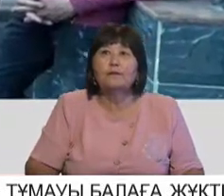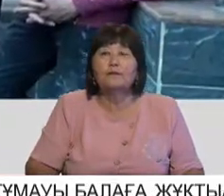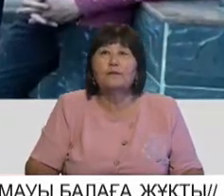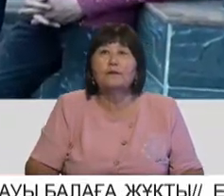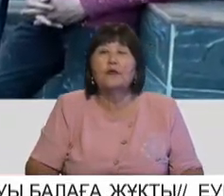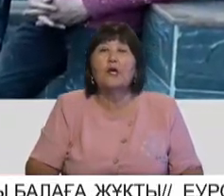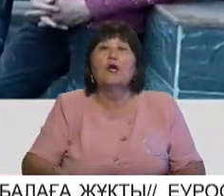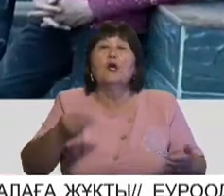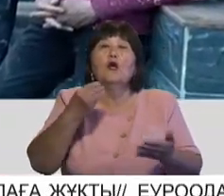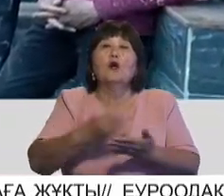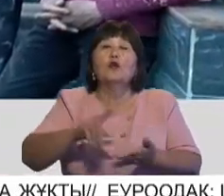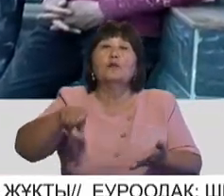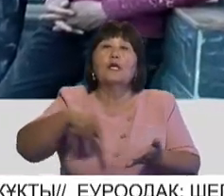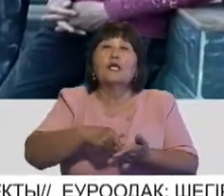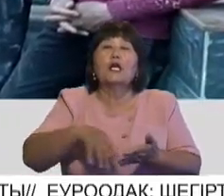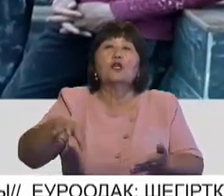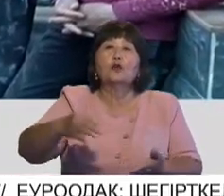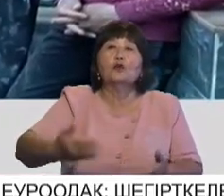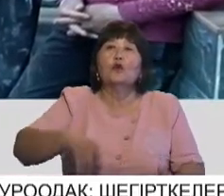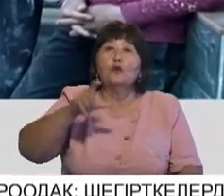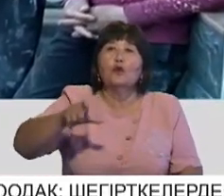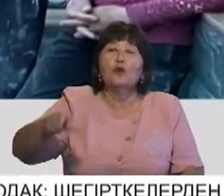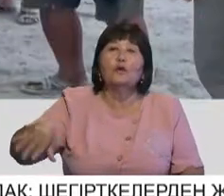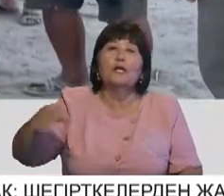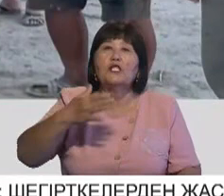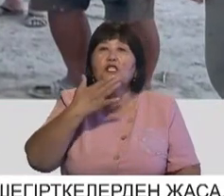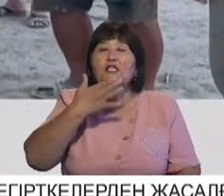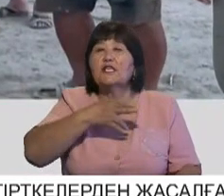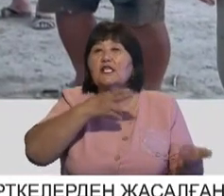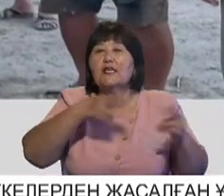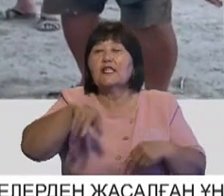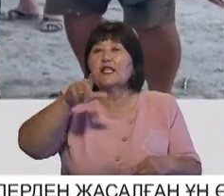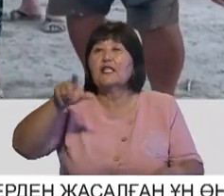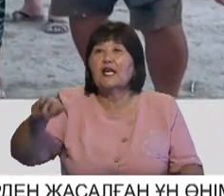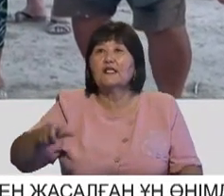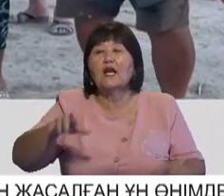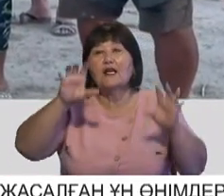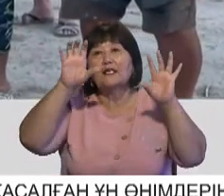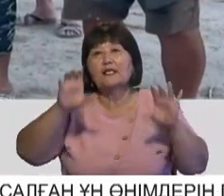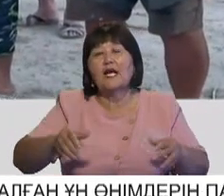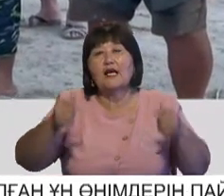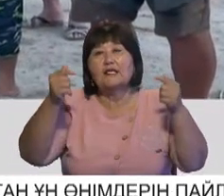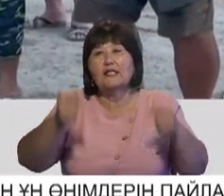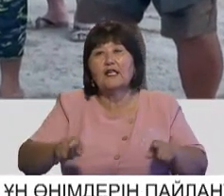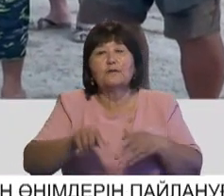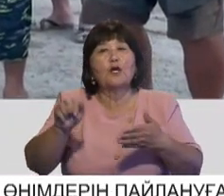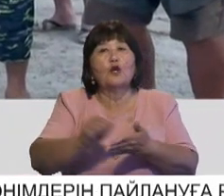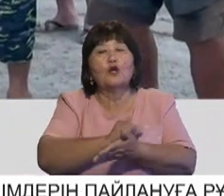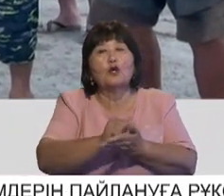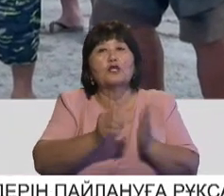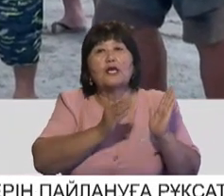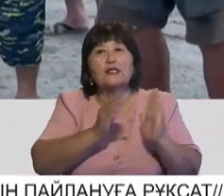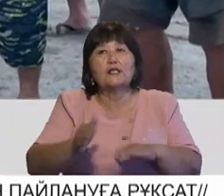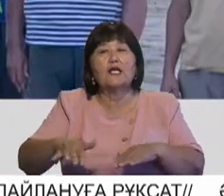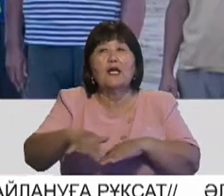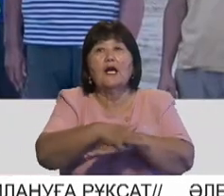Құрметті қала облыс тұрғындары, шетелден келген азаматтарды заң талаптарына сәйкес құжаттарын реттеп, мына